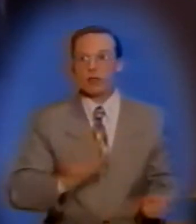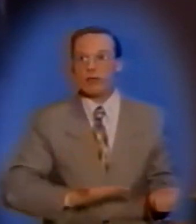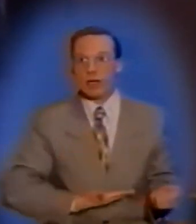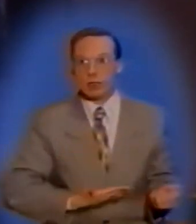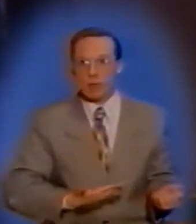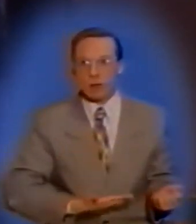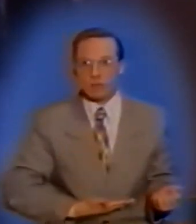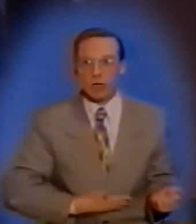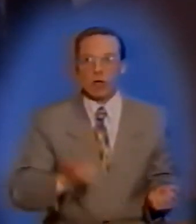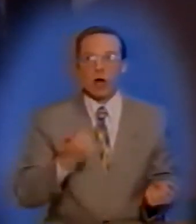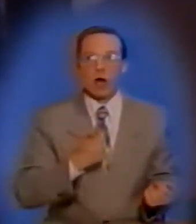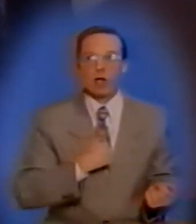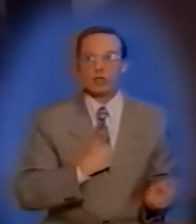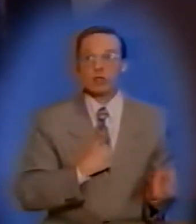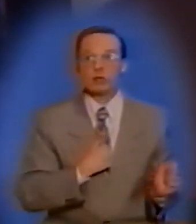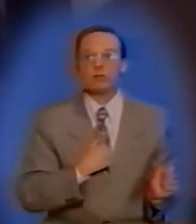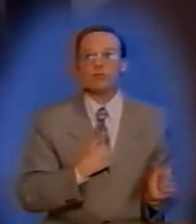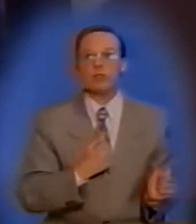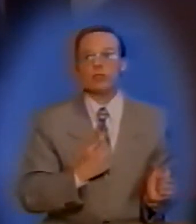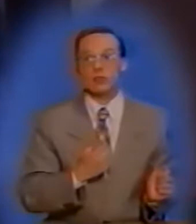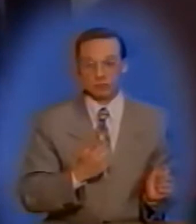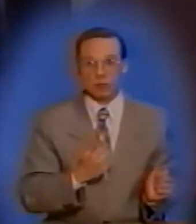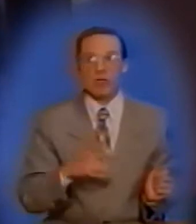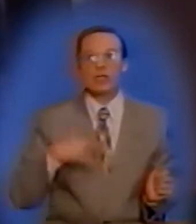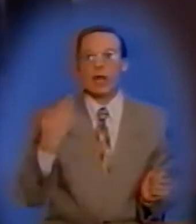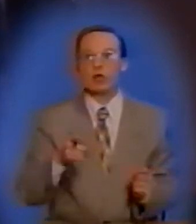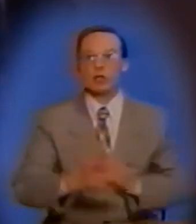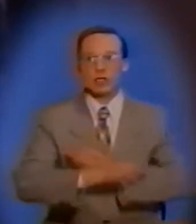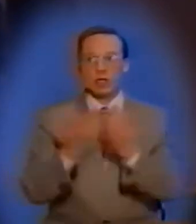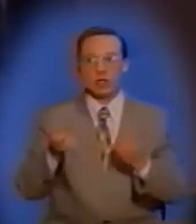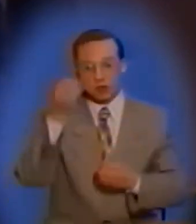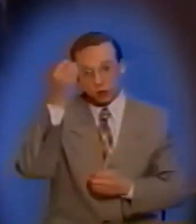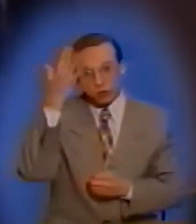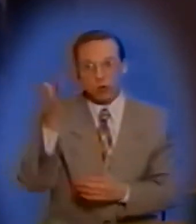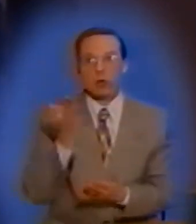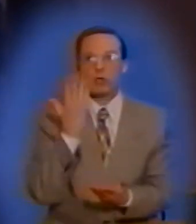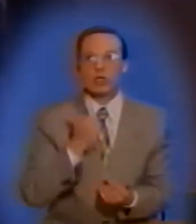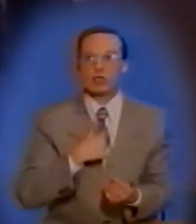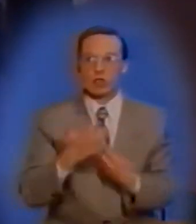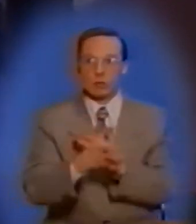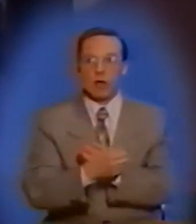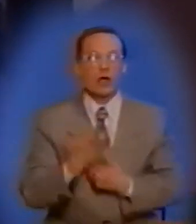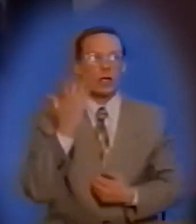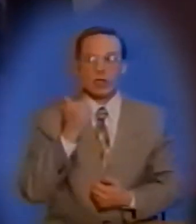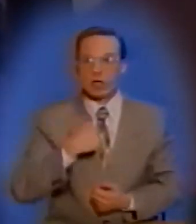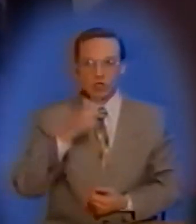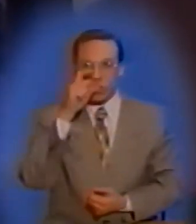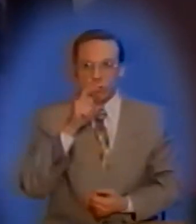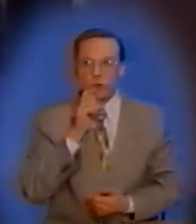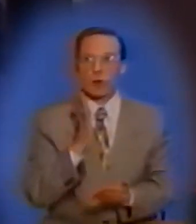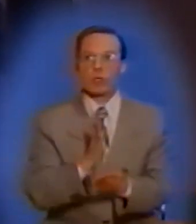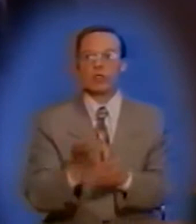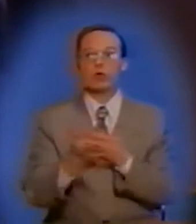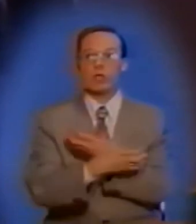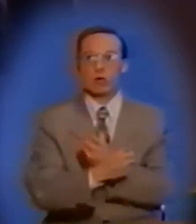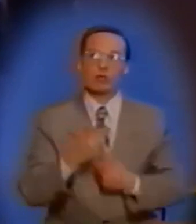Ir aš keikiu tą dieną, kai aš tada suvokiau, kad būtent esu gėjus. Kai aš nesuvokiu, kad esu gėjas, aš